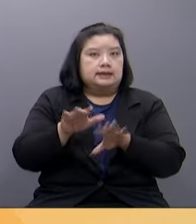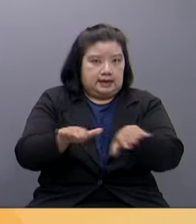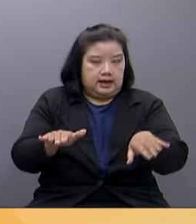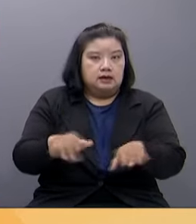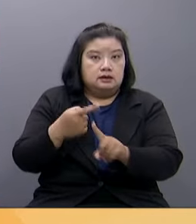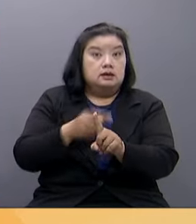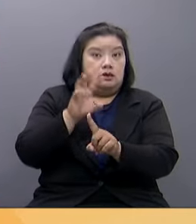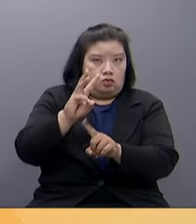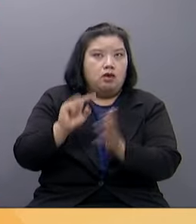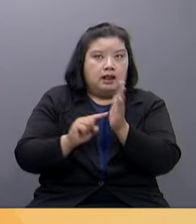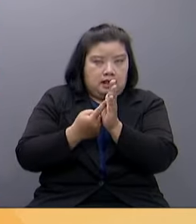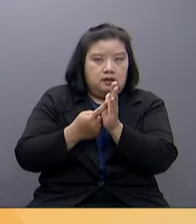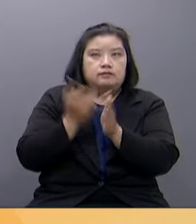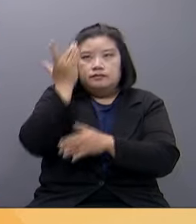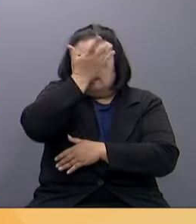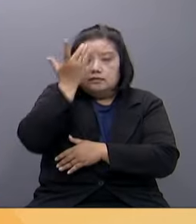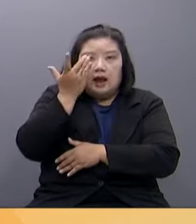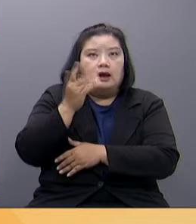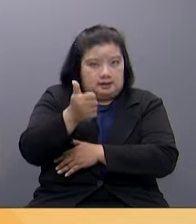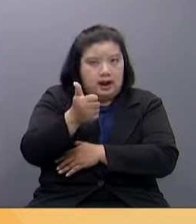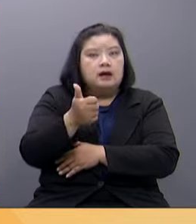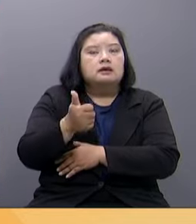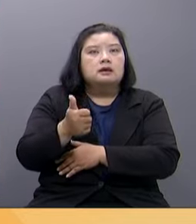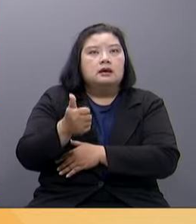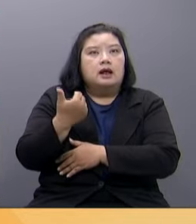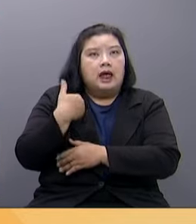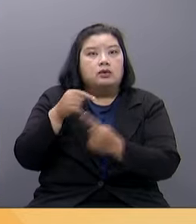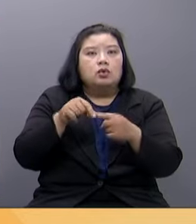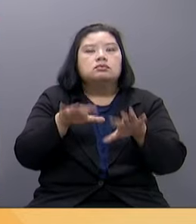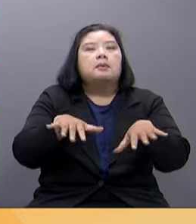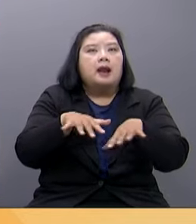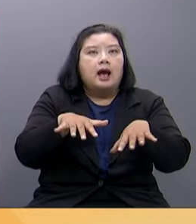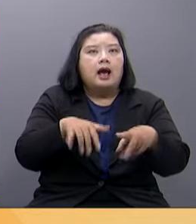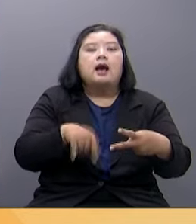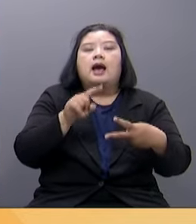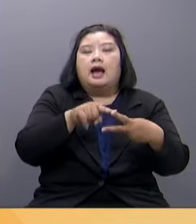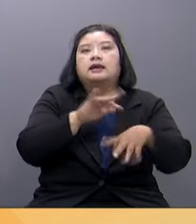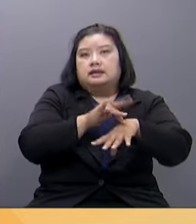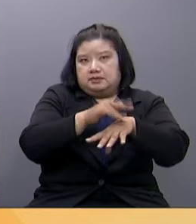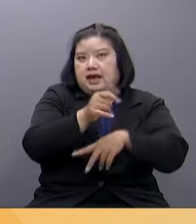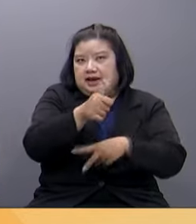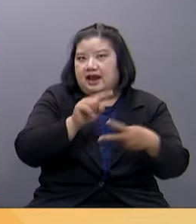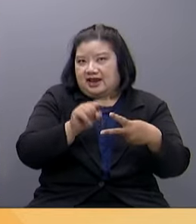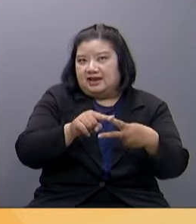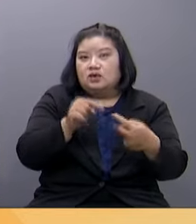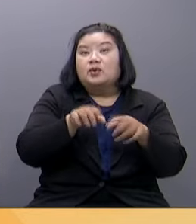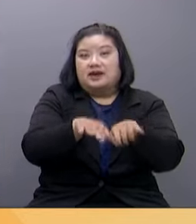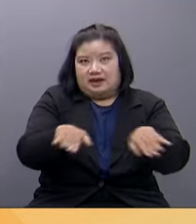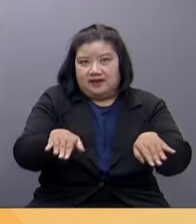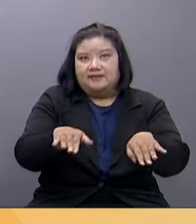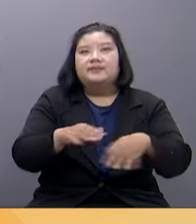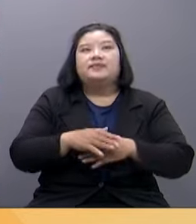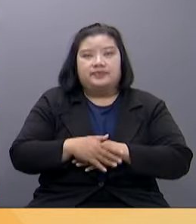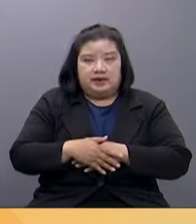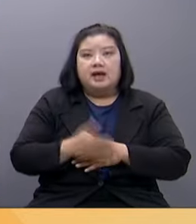เดือนขึไปถจะเริ่มใช้ได้และน่นอนกอจะเลือกเปนแบ Mineral ห leg ว Sun Skin ก่อนก็คือเป็ไทธเนม